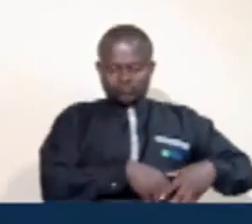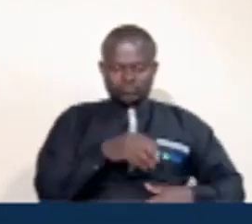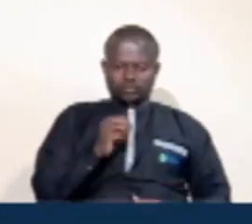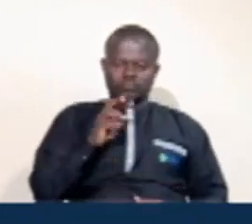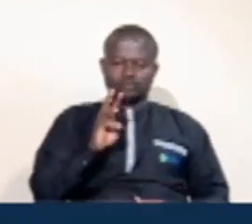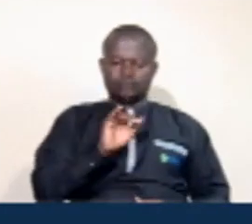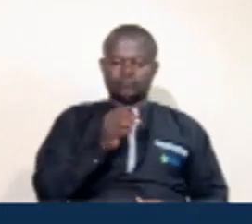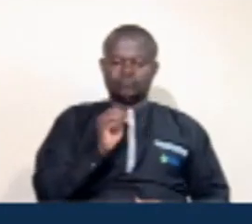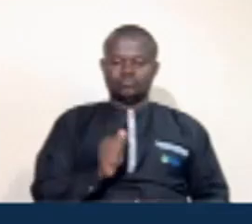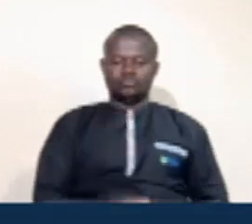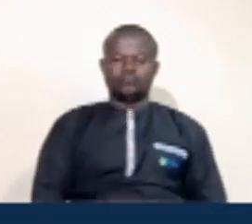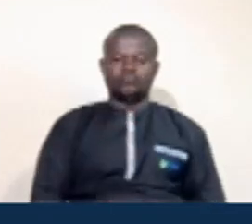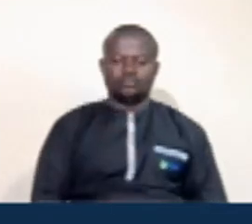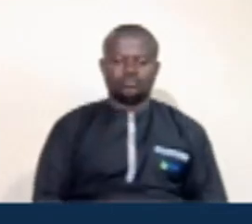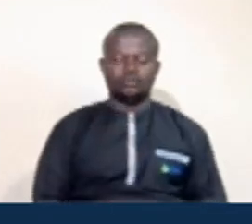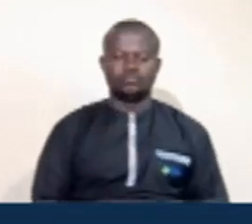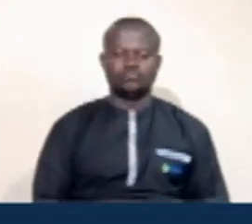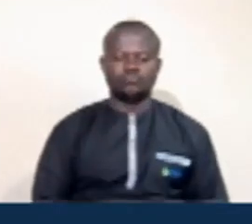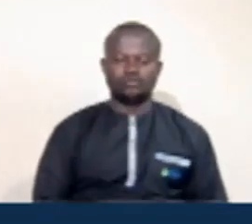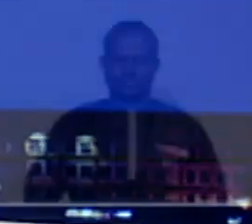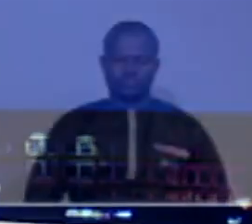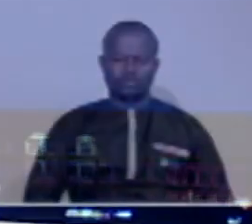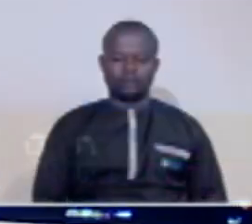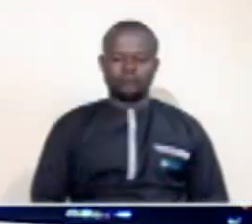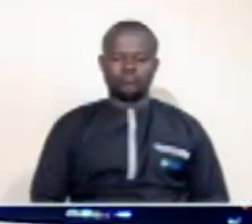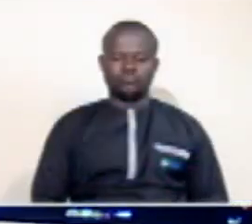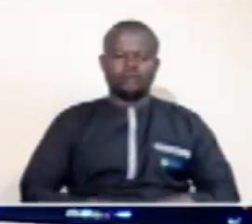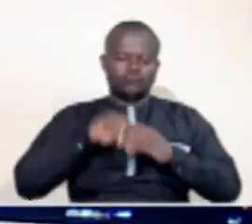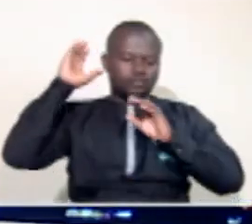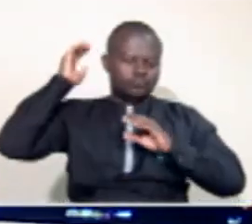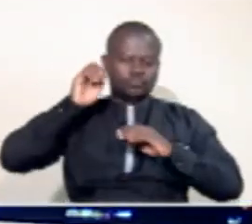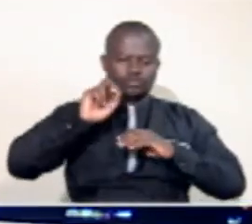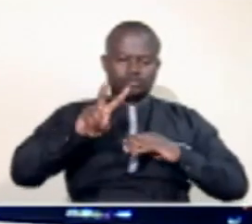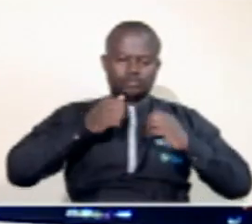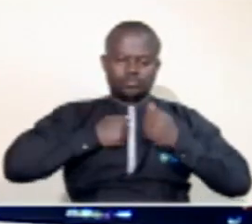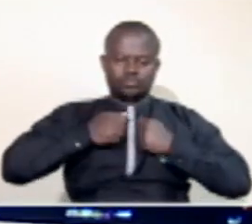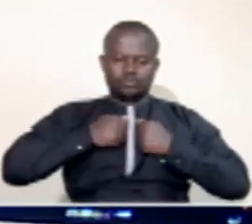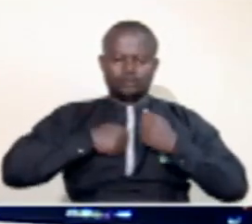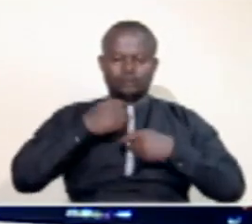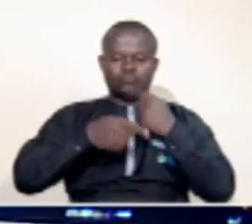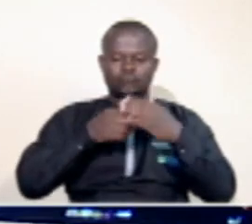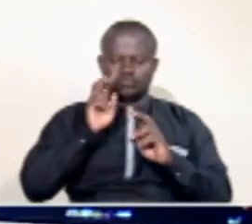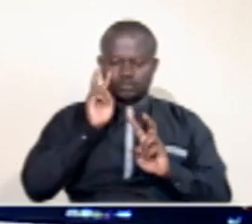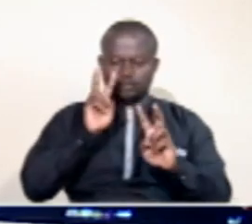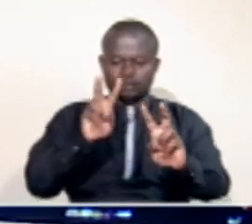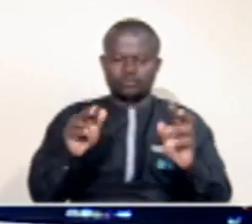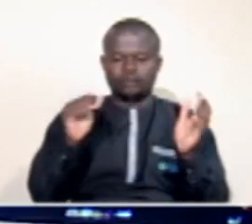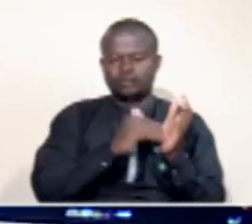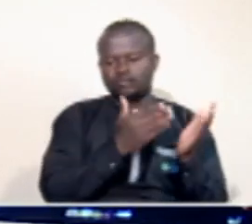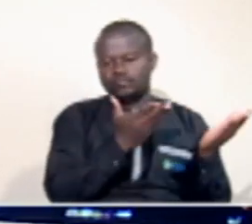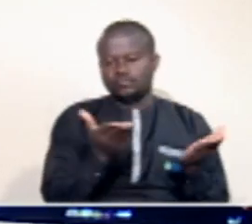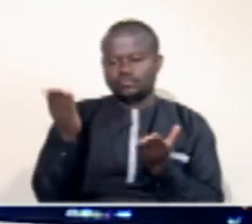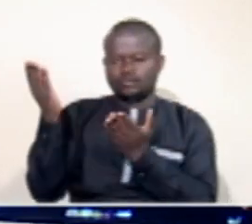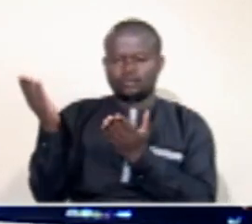n'umwijima. Karine Umutoni, Ikigali. Namakuru ya Televiziyo Rwanda mukomeje gukurikira, tukongera tubaha